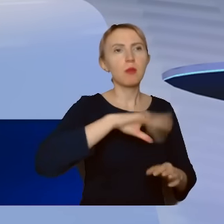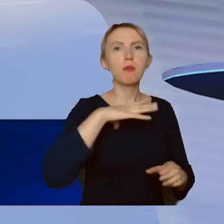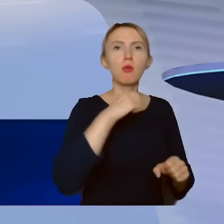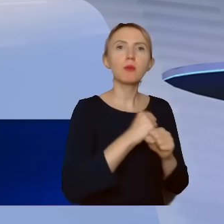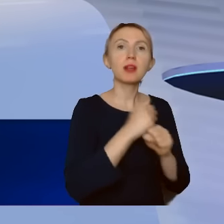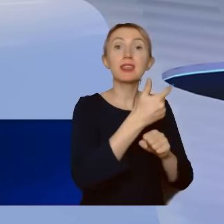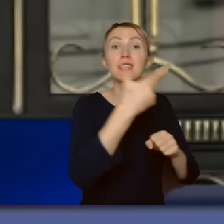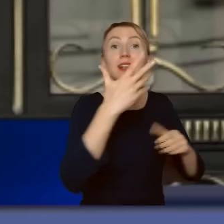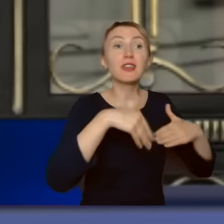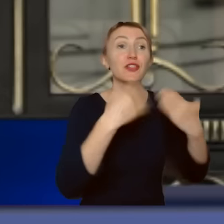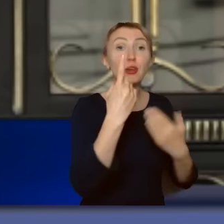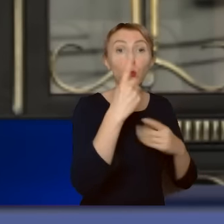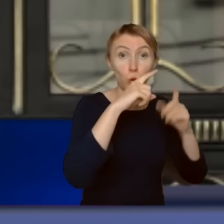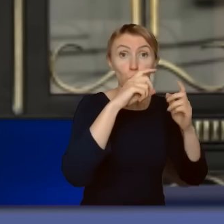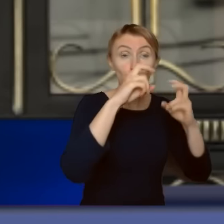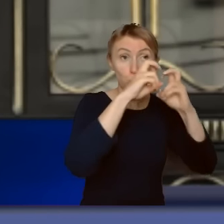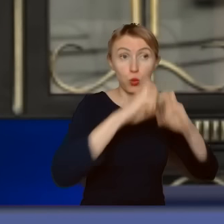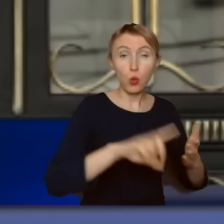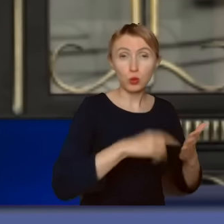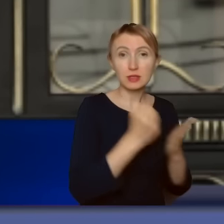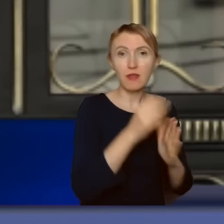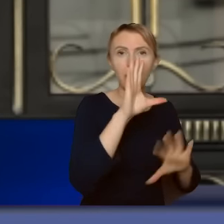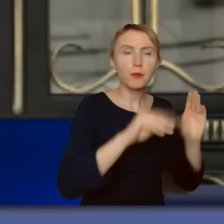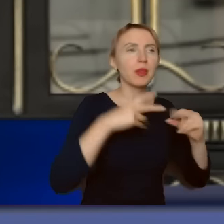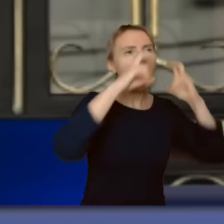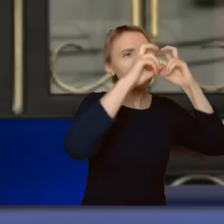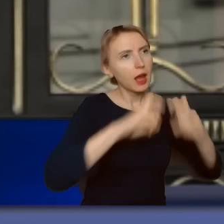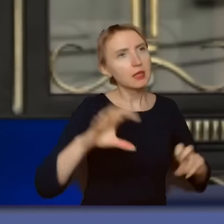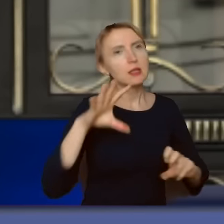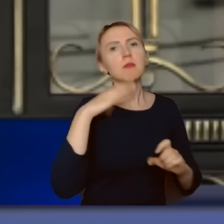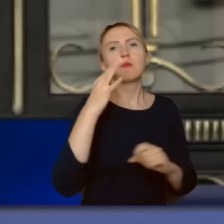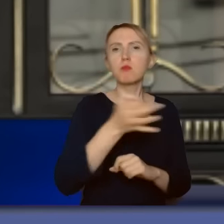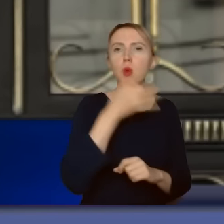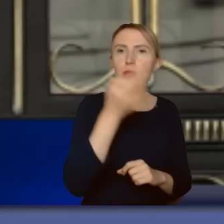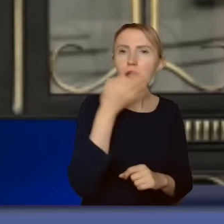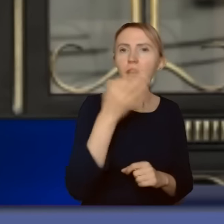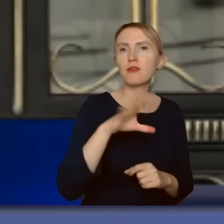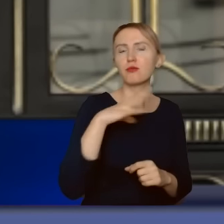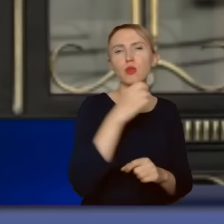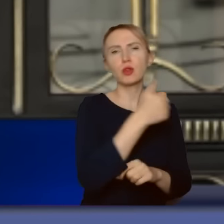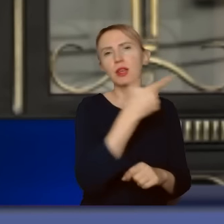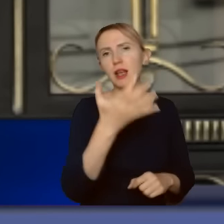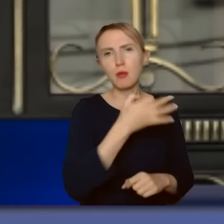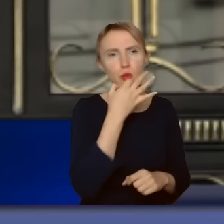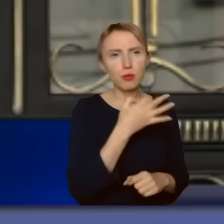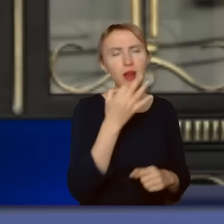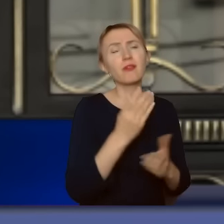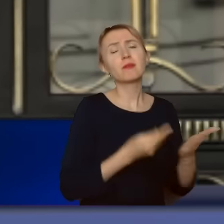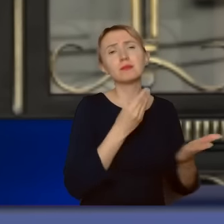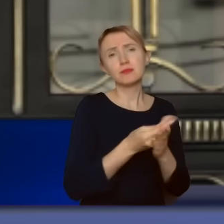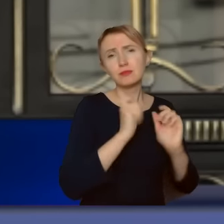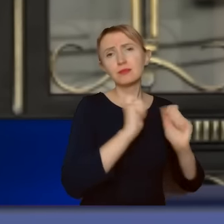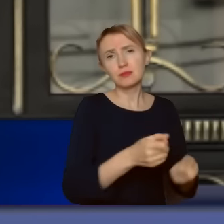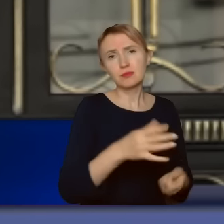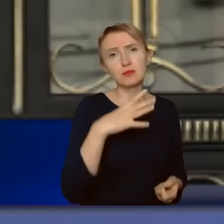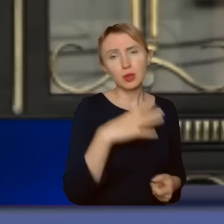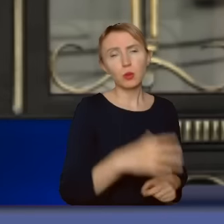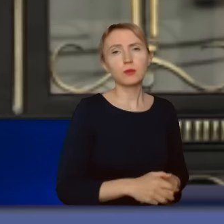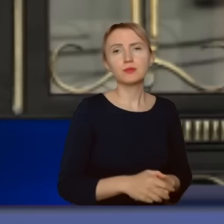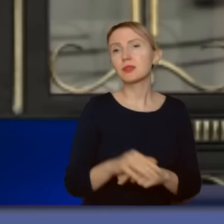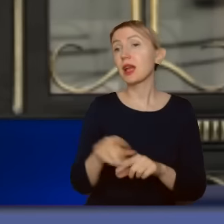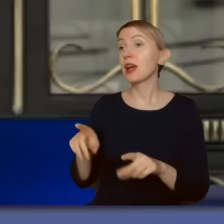nad ustawą budżetową. Były analizy, były poprawki. Kilka poprawek oczywiście wnieśliśmy. Teraz nie było czasu